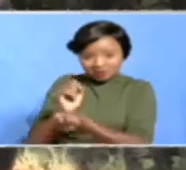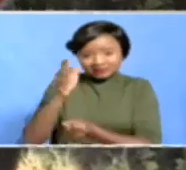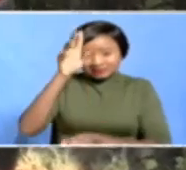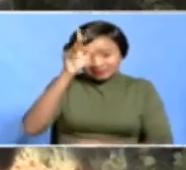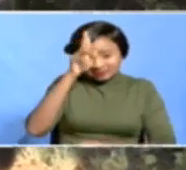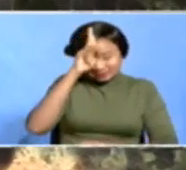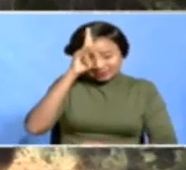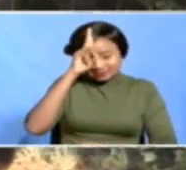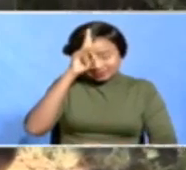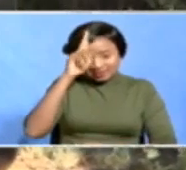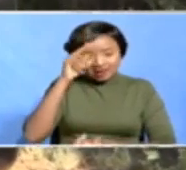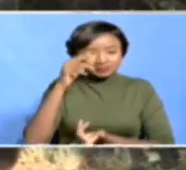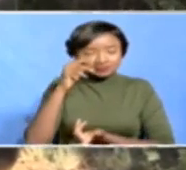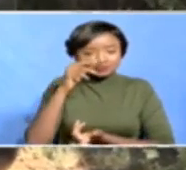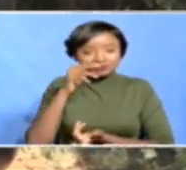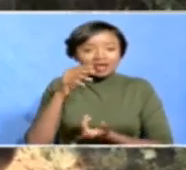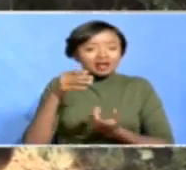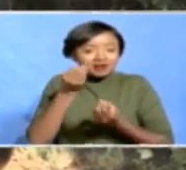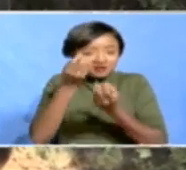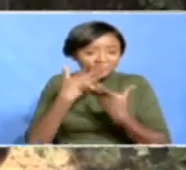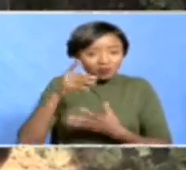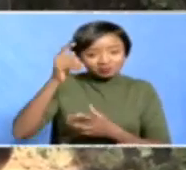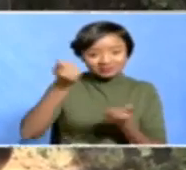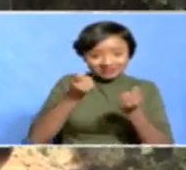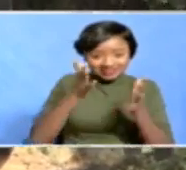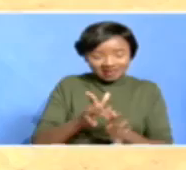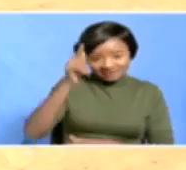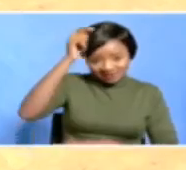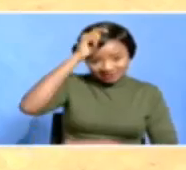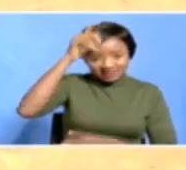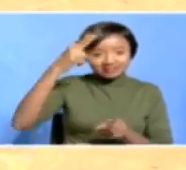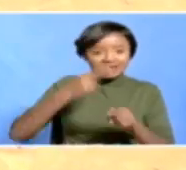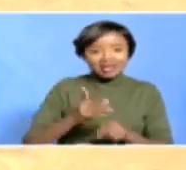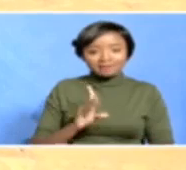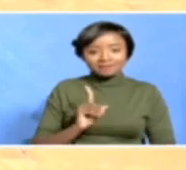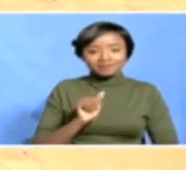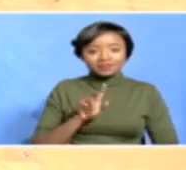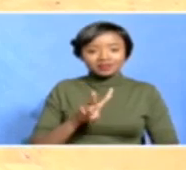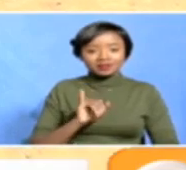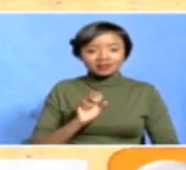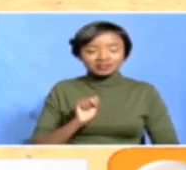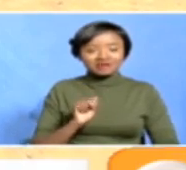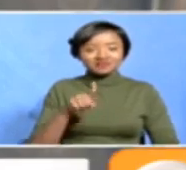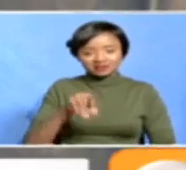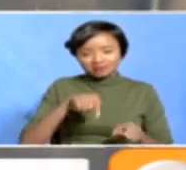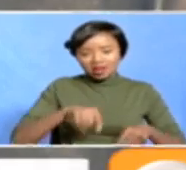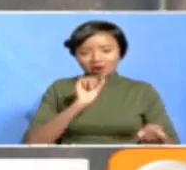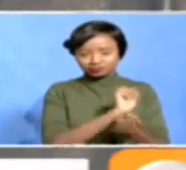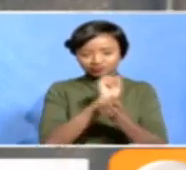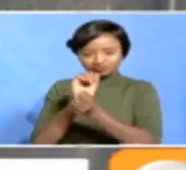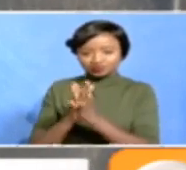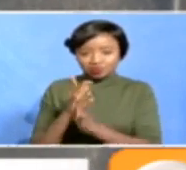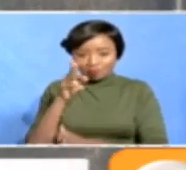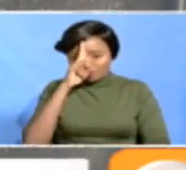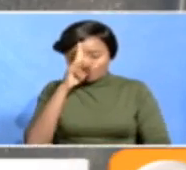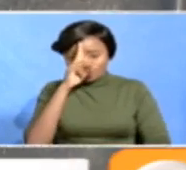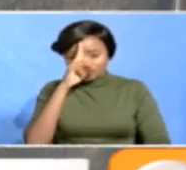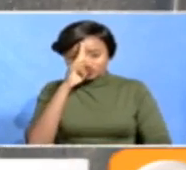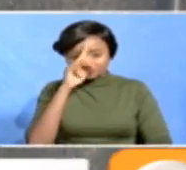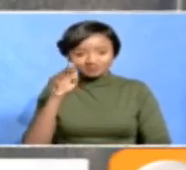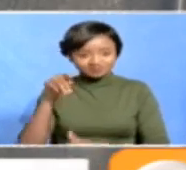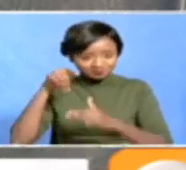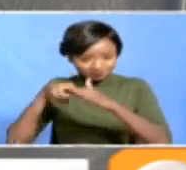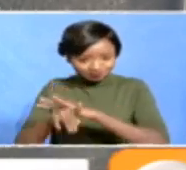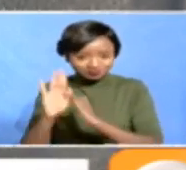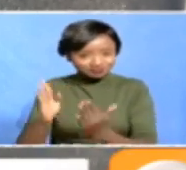kumpeleka hospitalini. Tunaarifiwa kuwa dereva wa teksi hiyo kwa jina Davis Ocheng, ambaye anazuiliwa na maafisa wa polisi, alimfikisha